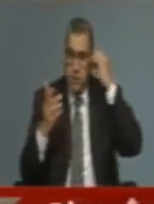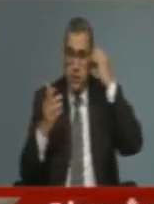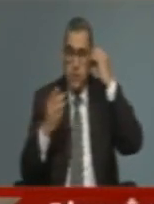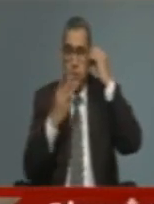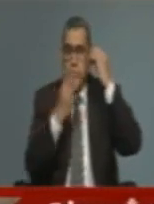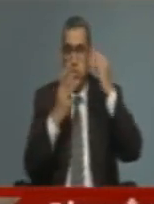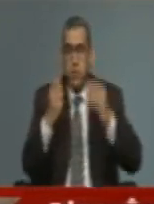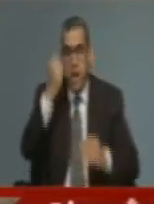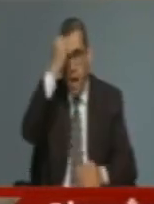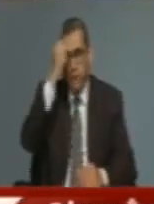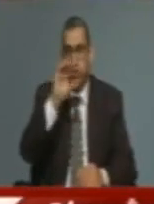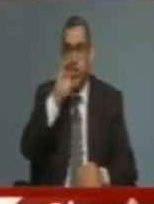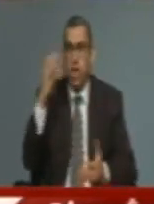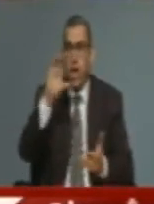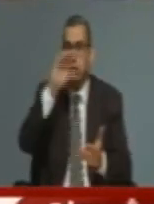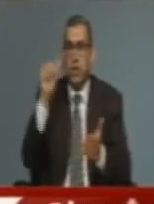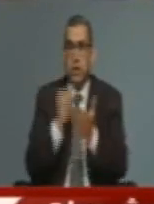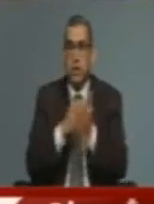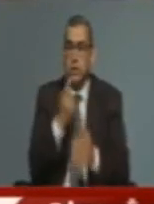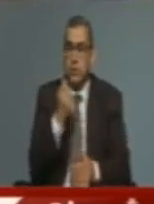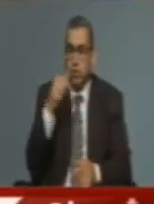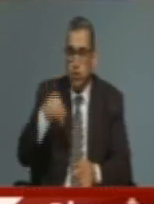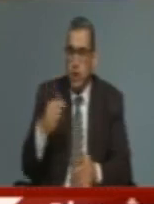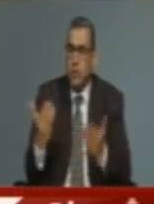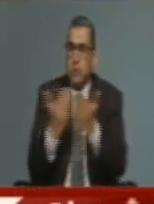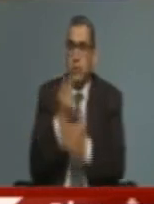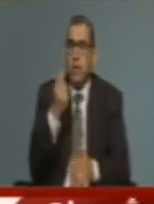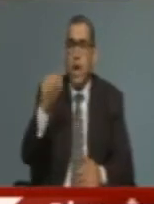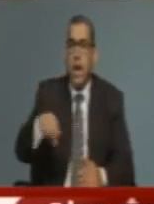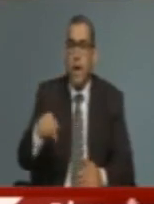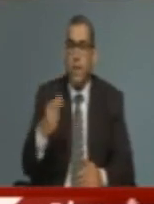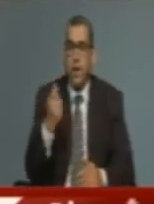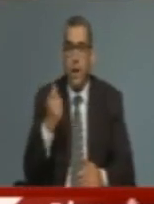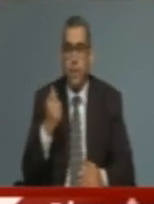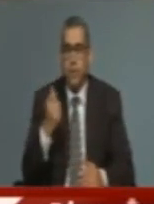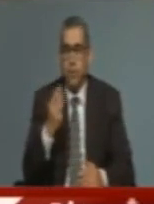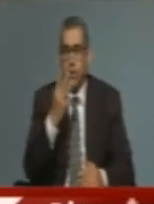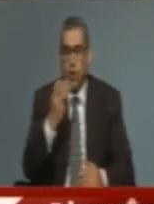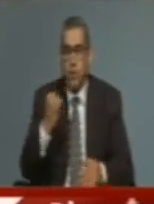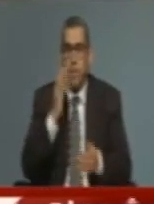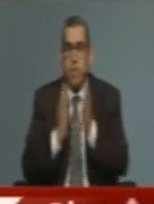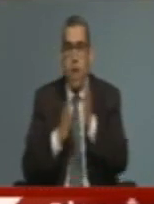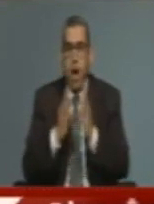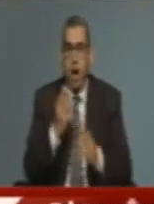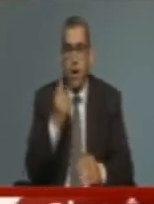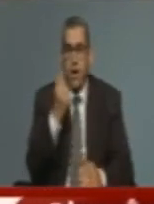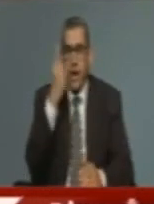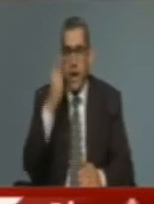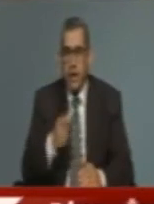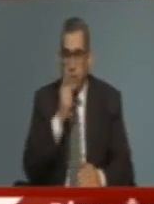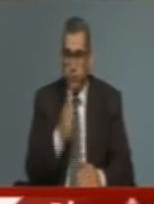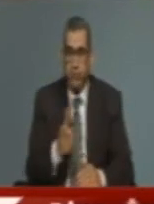300,000 شقة. لو تسعروا النهاردة، سعروا النهاردة ب 300 مليار جنيه. ولا أقول يا دكتور